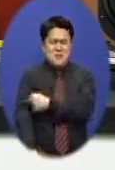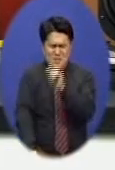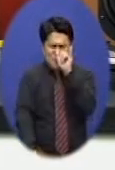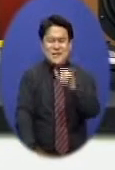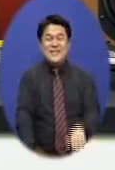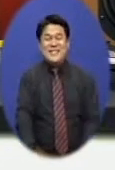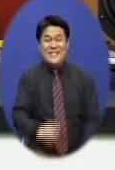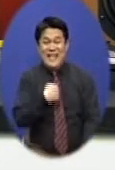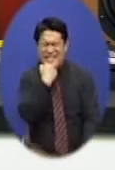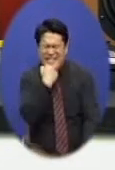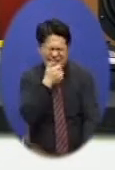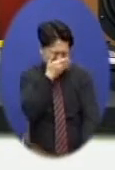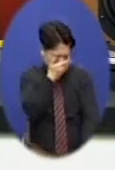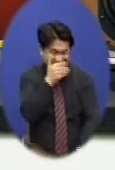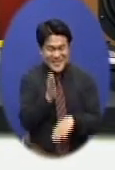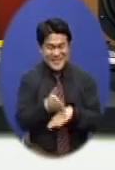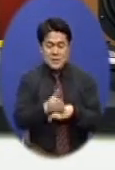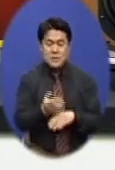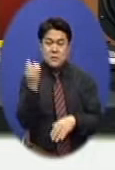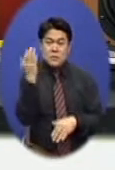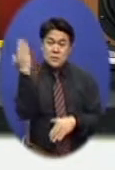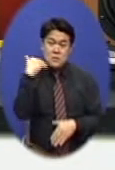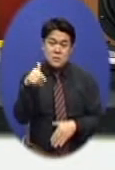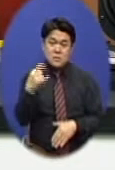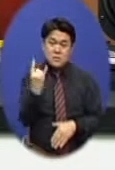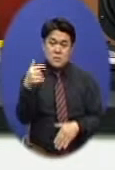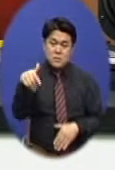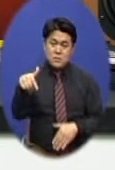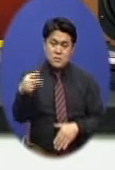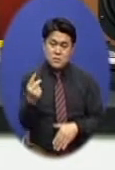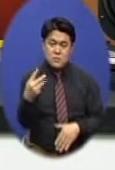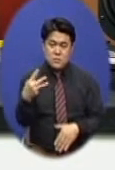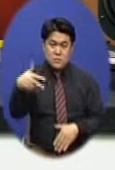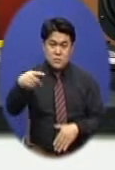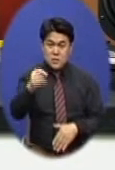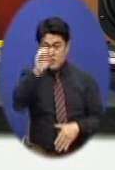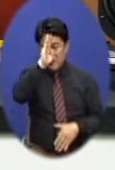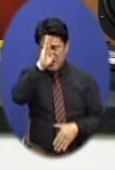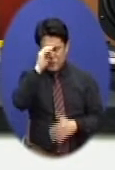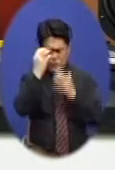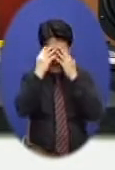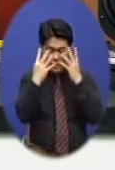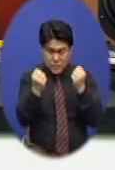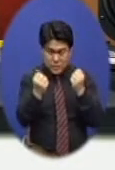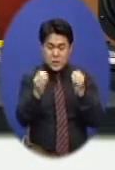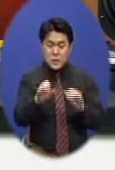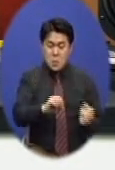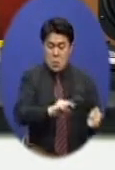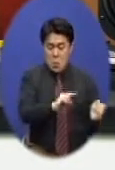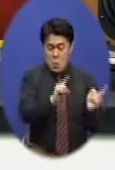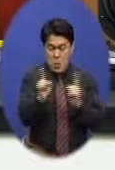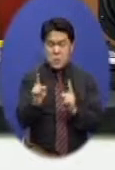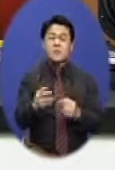그러니까요. 아니 우리 어머니께서 뇌졸중 쪽으로 좀 고생을 하셨다고요. 예. 지금은 많이 좋아지셨다고. 예예.